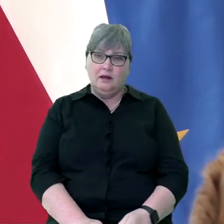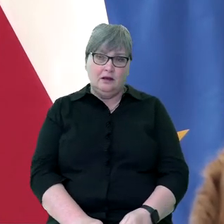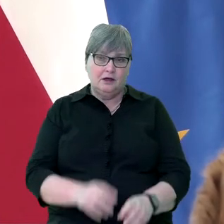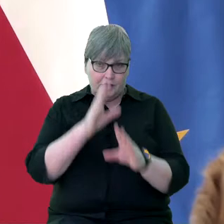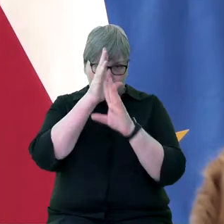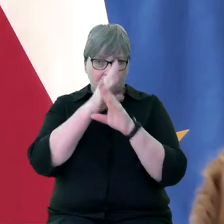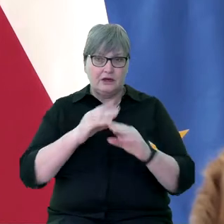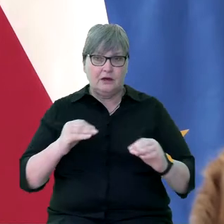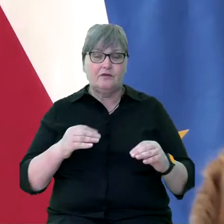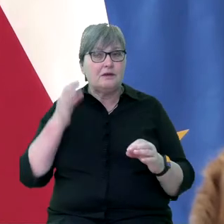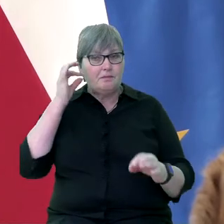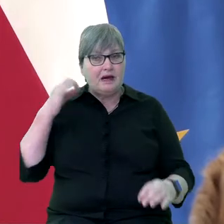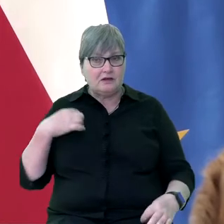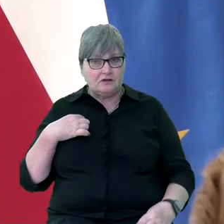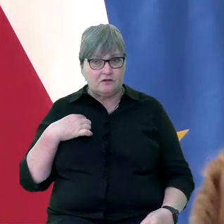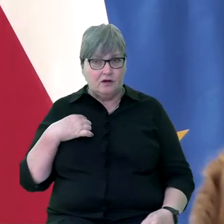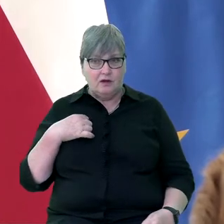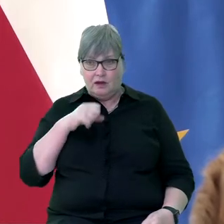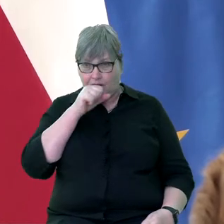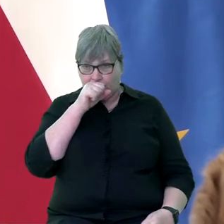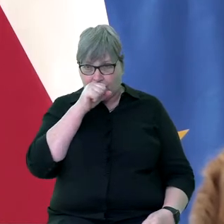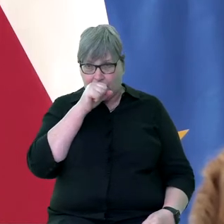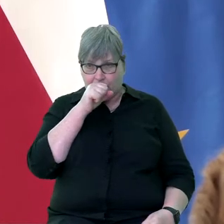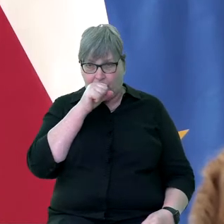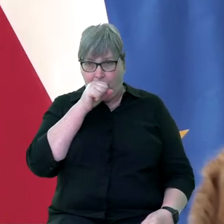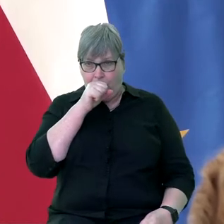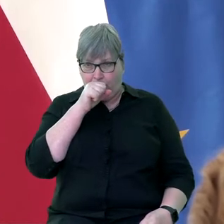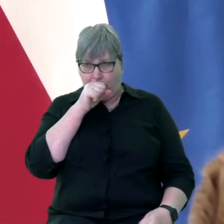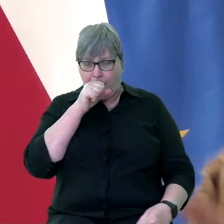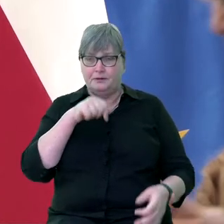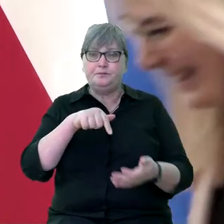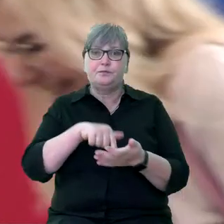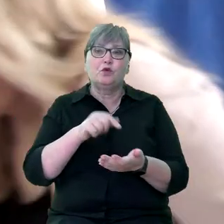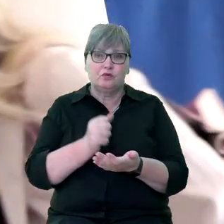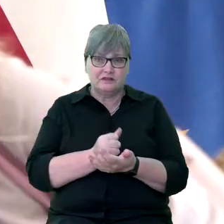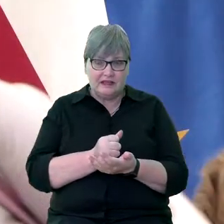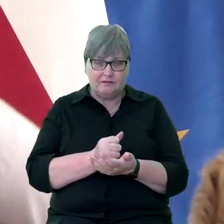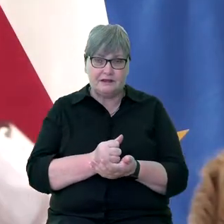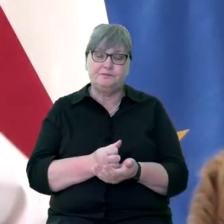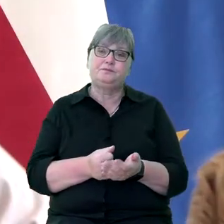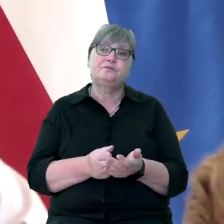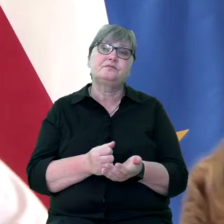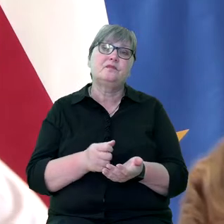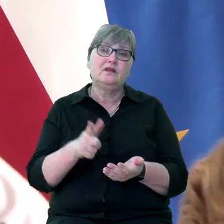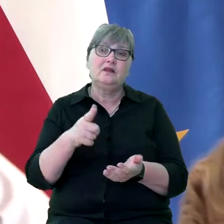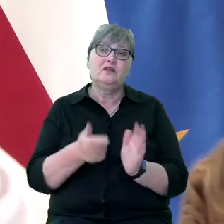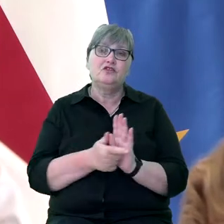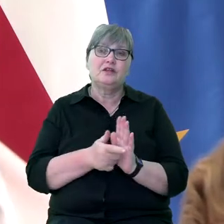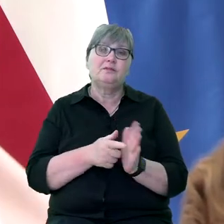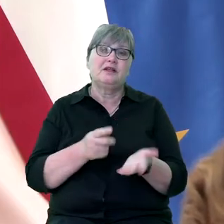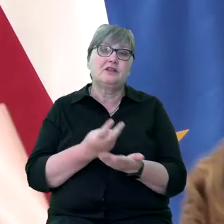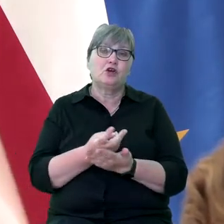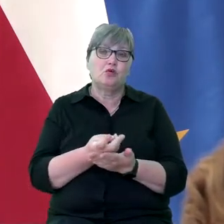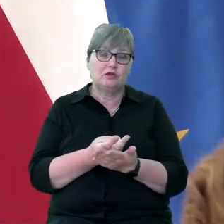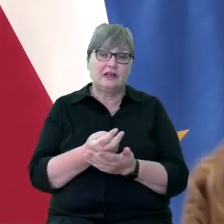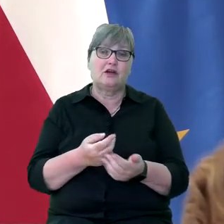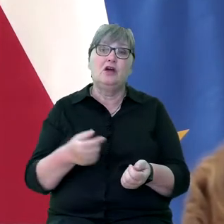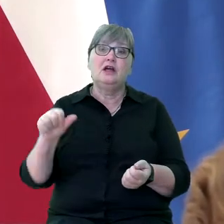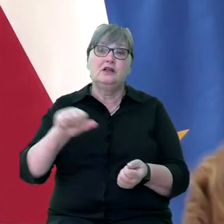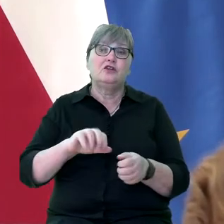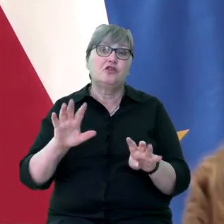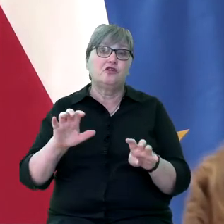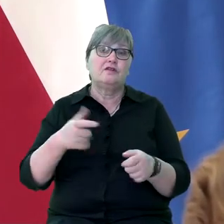Szanowni państwo, uchwalenie ustawy z 17 lutego 1922 roku o Państwowej